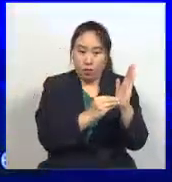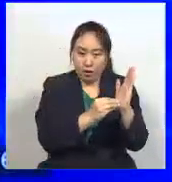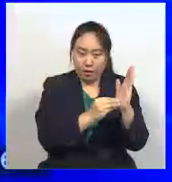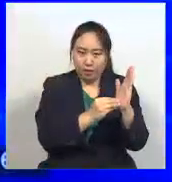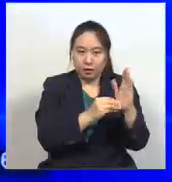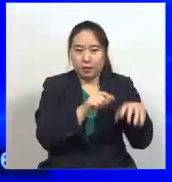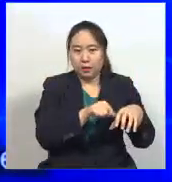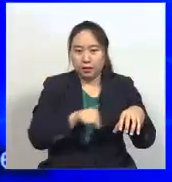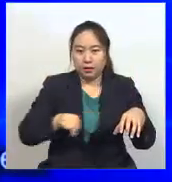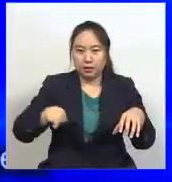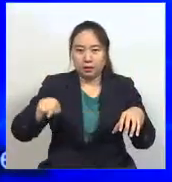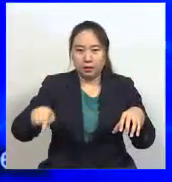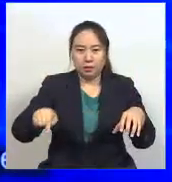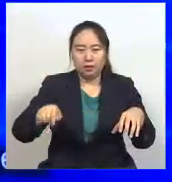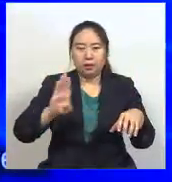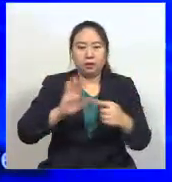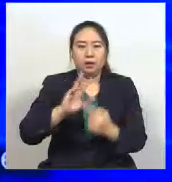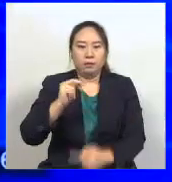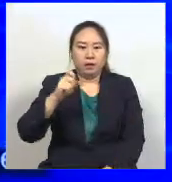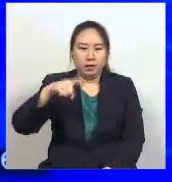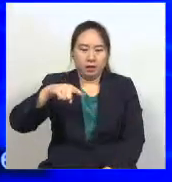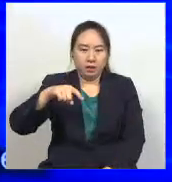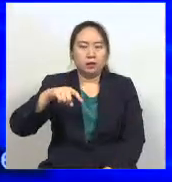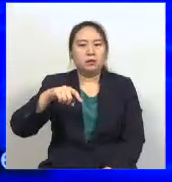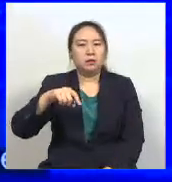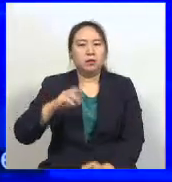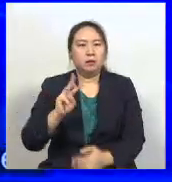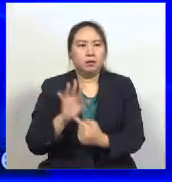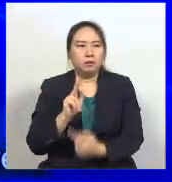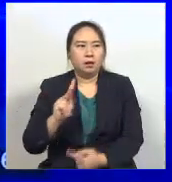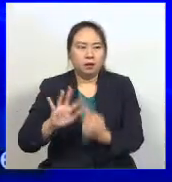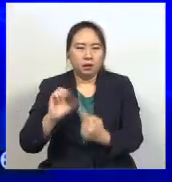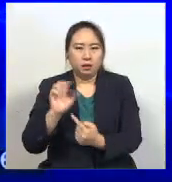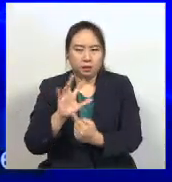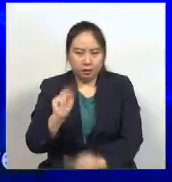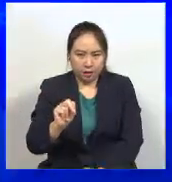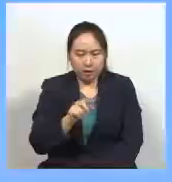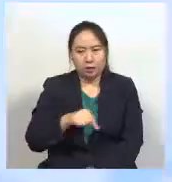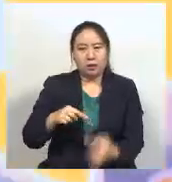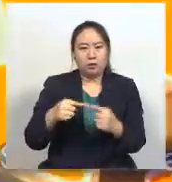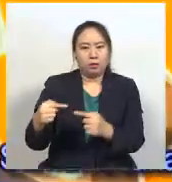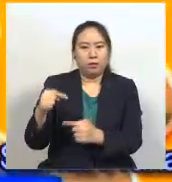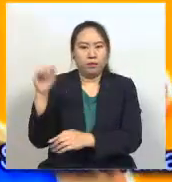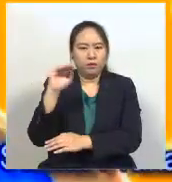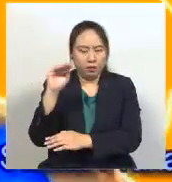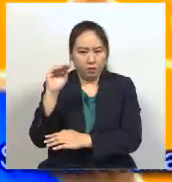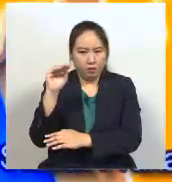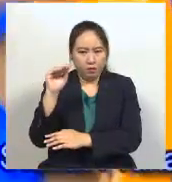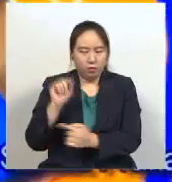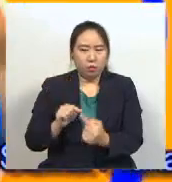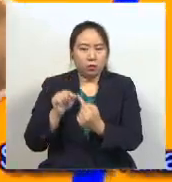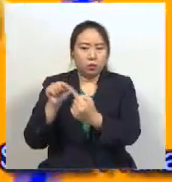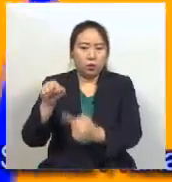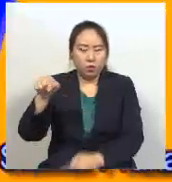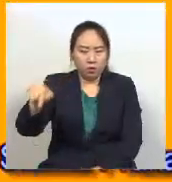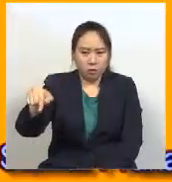คะวิ่งตรงเข้าสู่สถานีกลางบางซื่อผ่านสถานีมักกะสันเลี้ยวเข้าสู่ท่าอากาศยานสุวรรณภูมิมุ่งหน้าต่